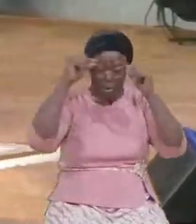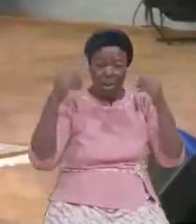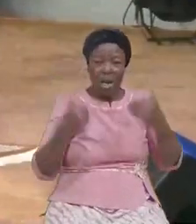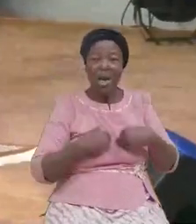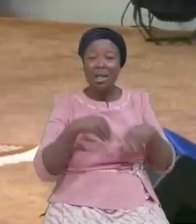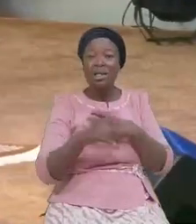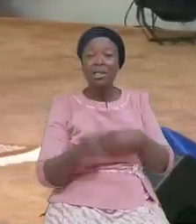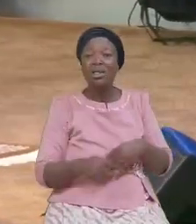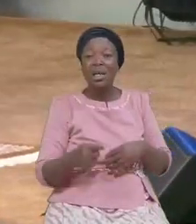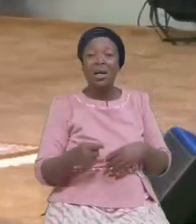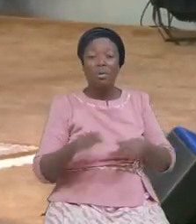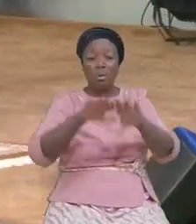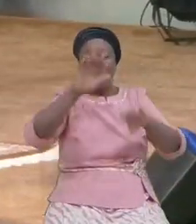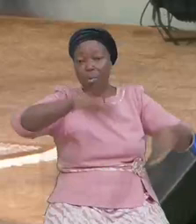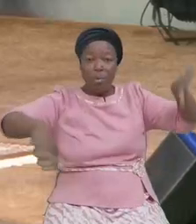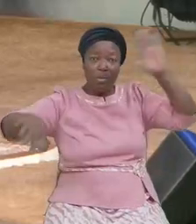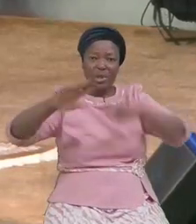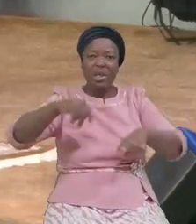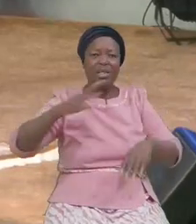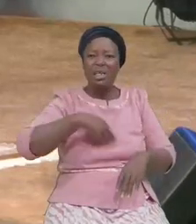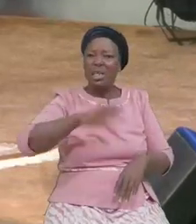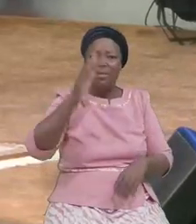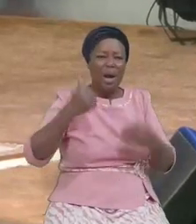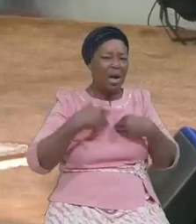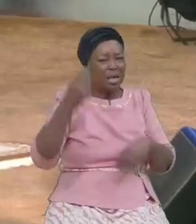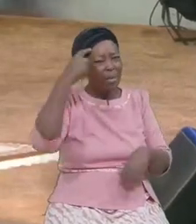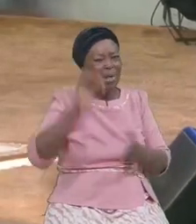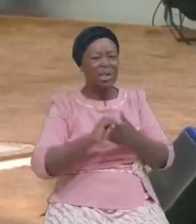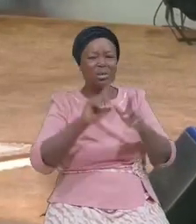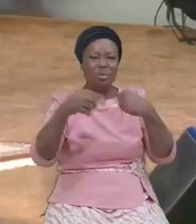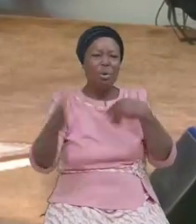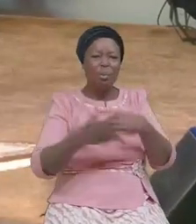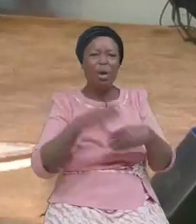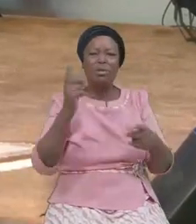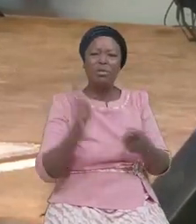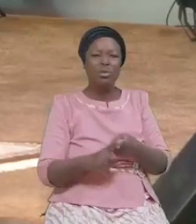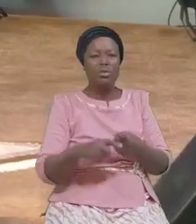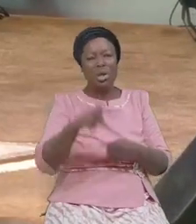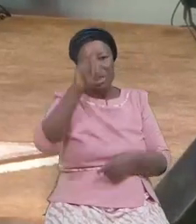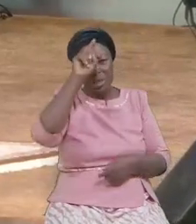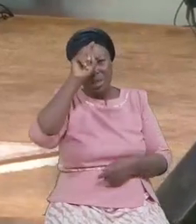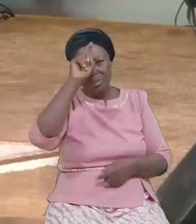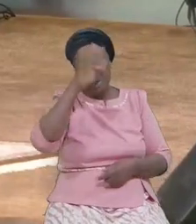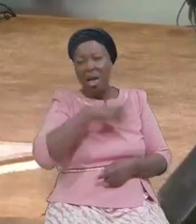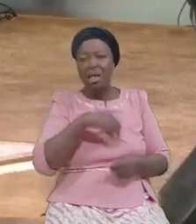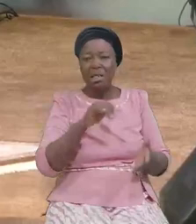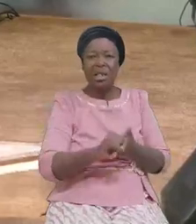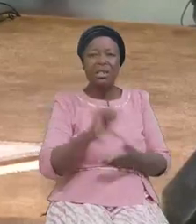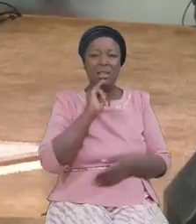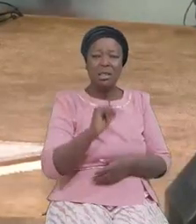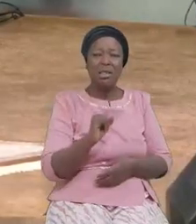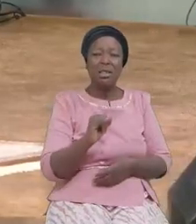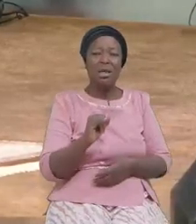dans le désert, n'a jamais eu la pensée de retourner en Égypte. Jamais. Et c'est ce que le peuple de Dieu doit